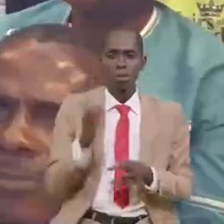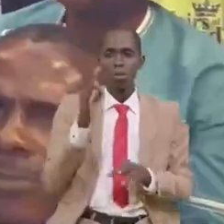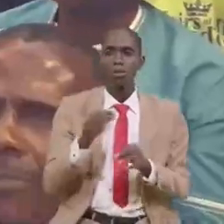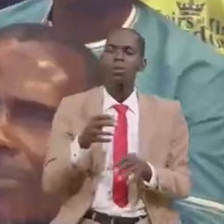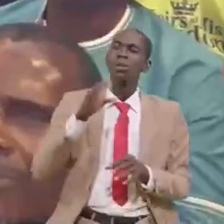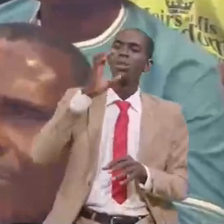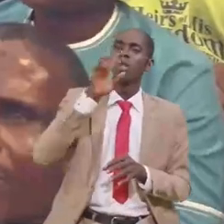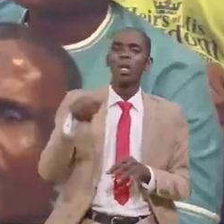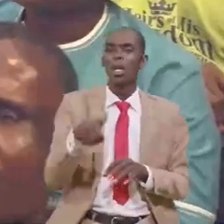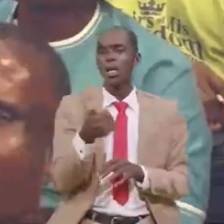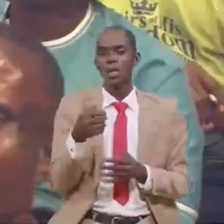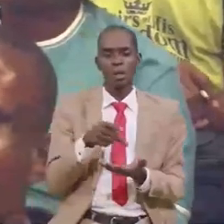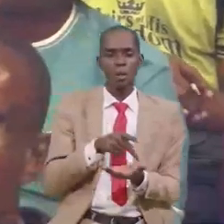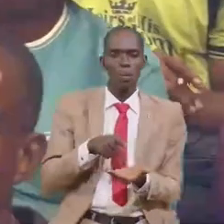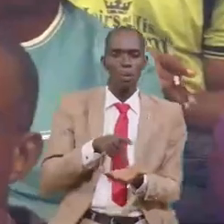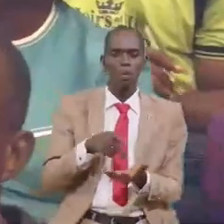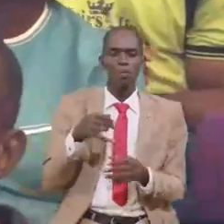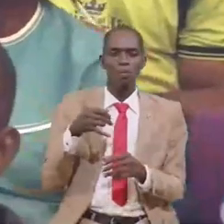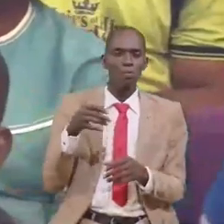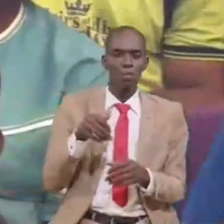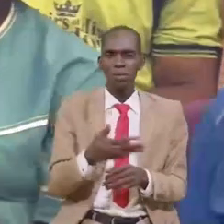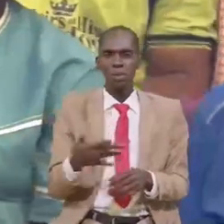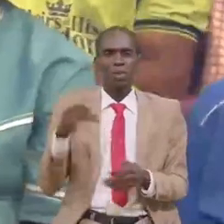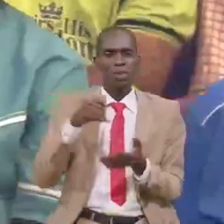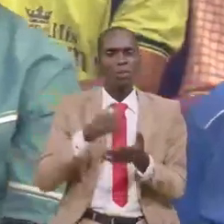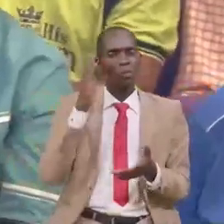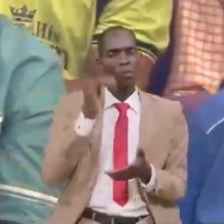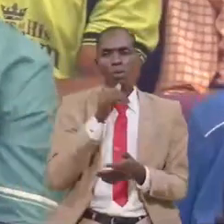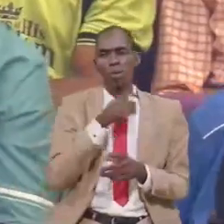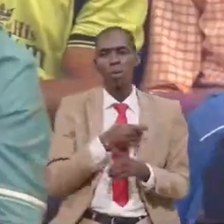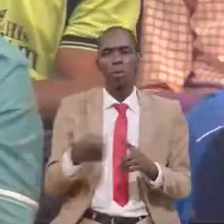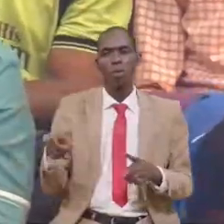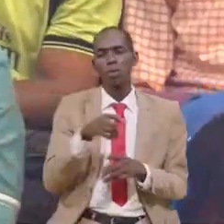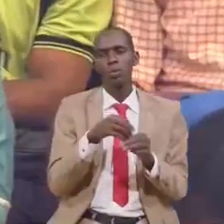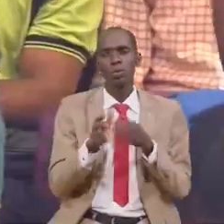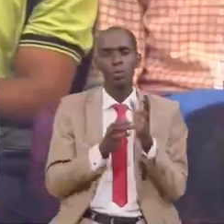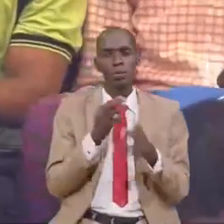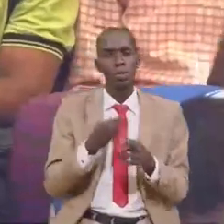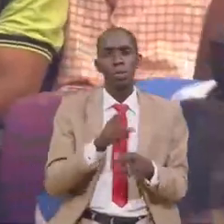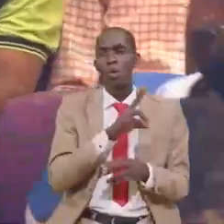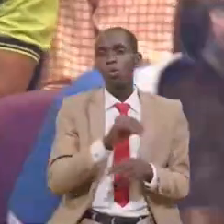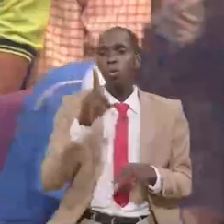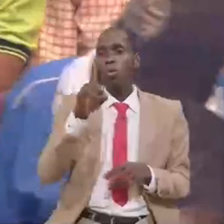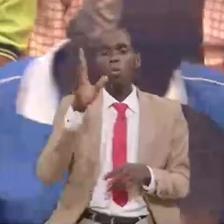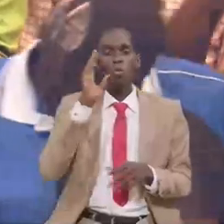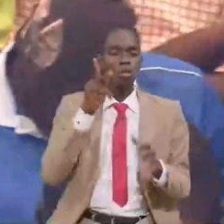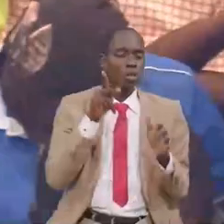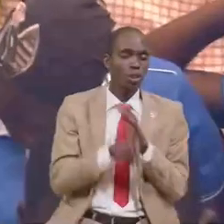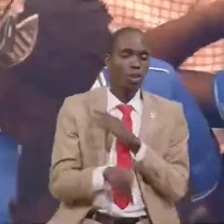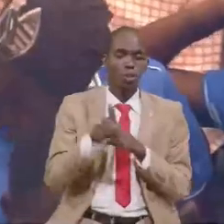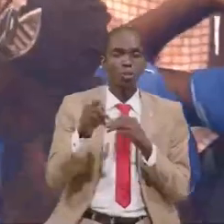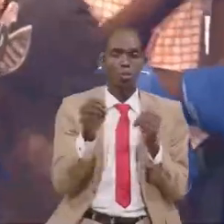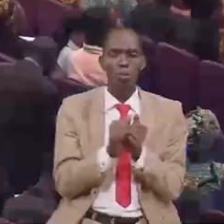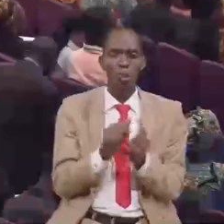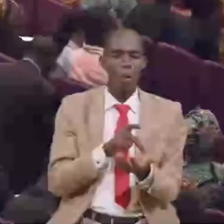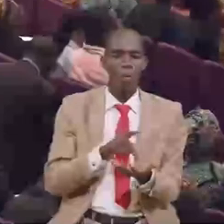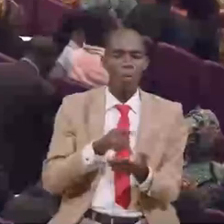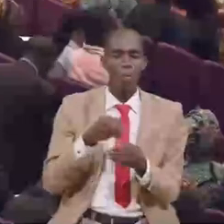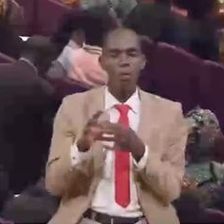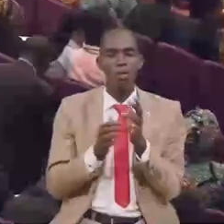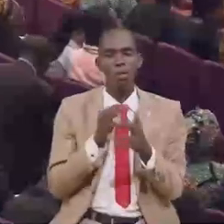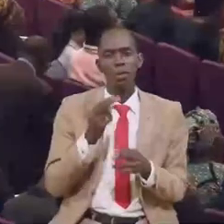quelques breuvages mortels, il ne leur fera point de mal. Il n'y a personne qui vous tue avec un poison. Il n'y a personne qui puisse